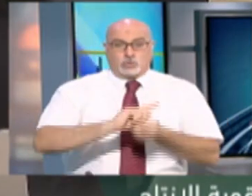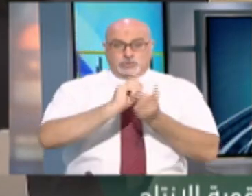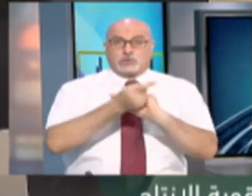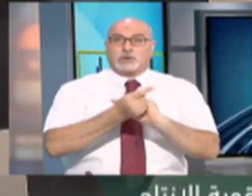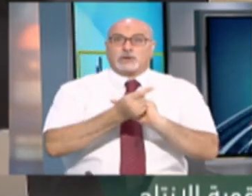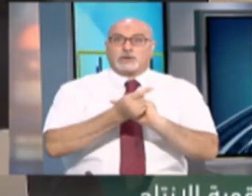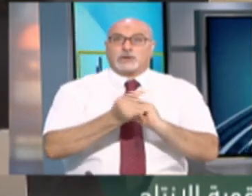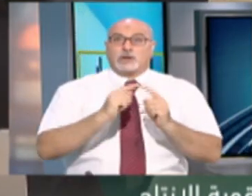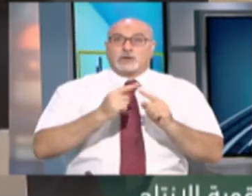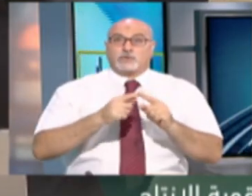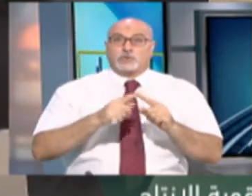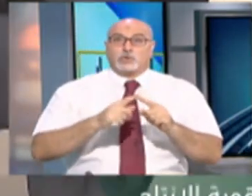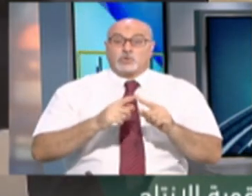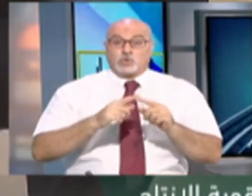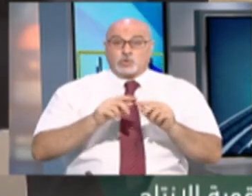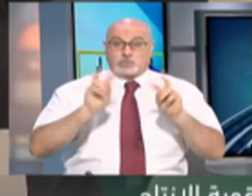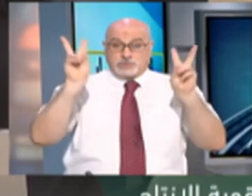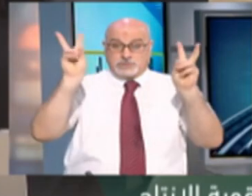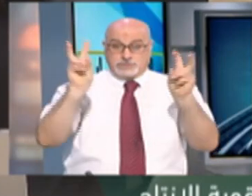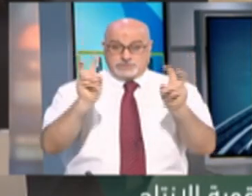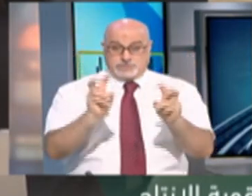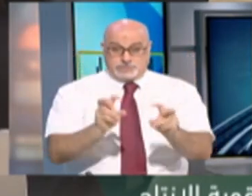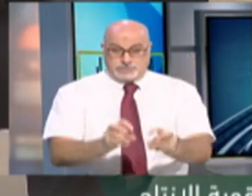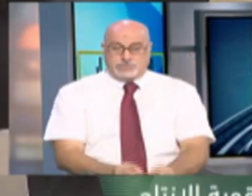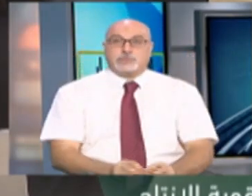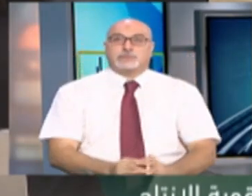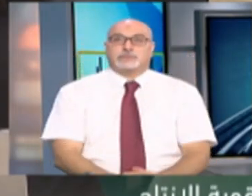تصاعدية حسابات